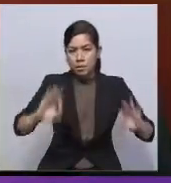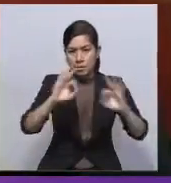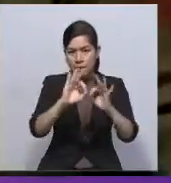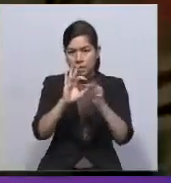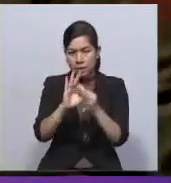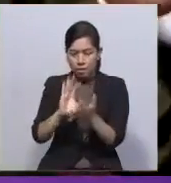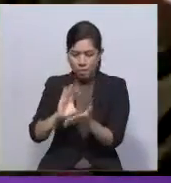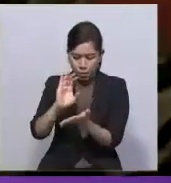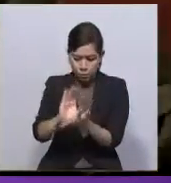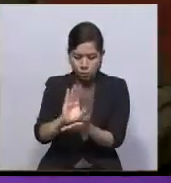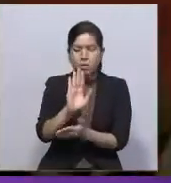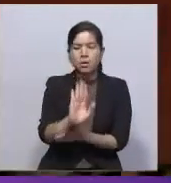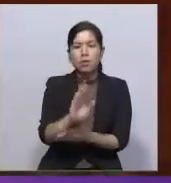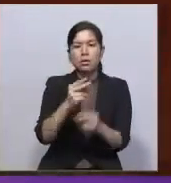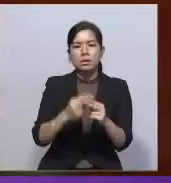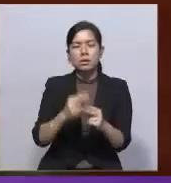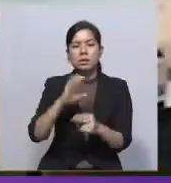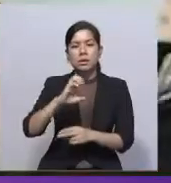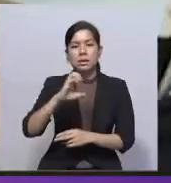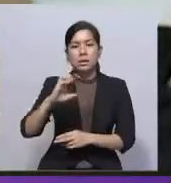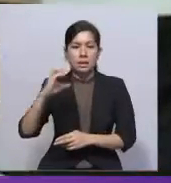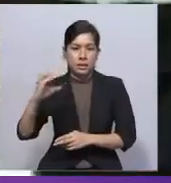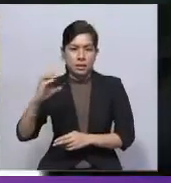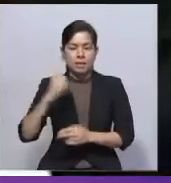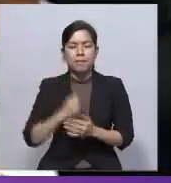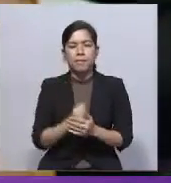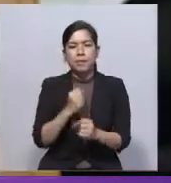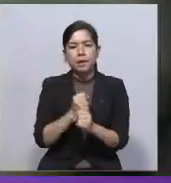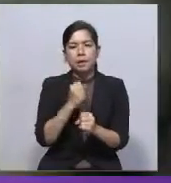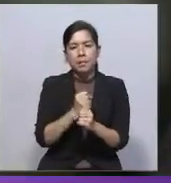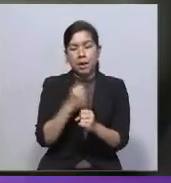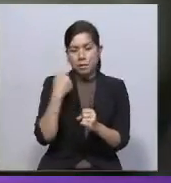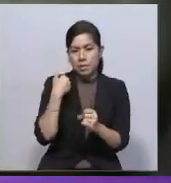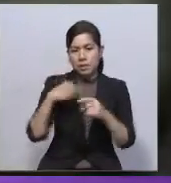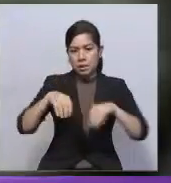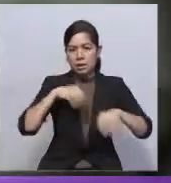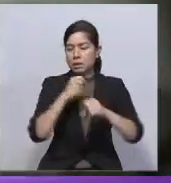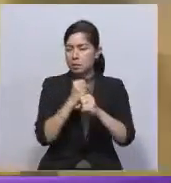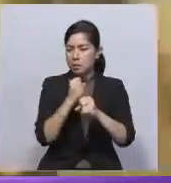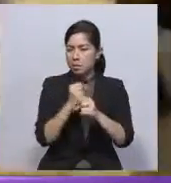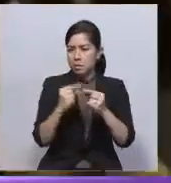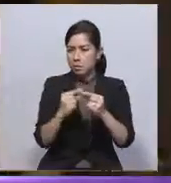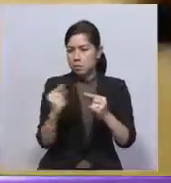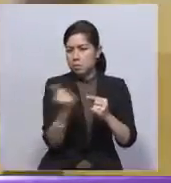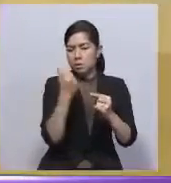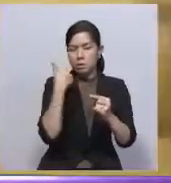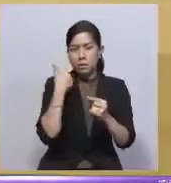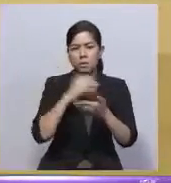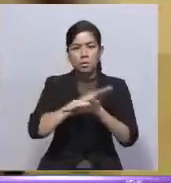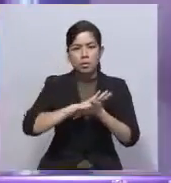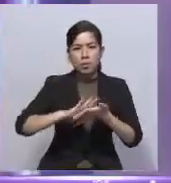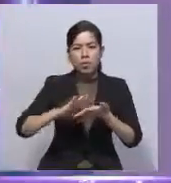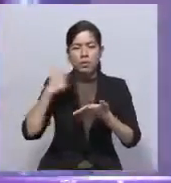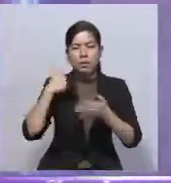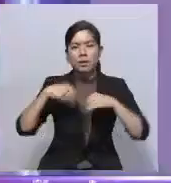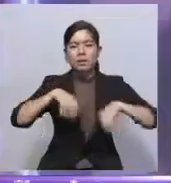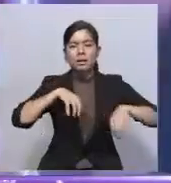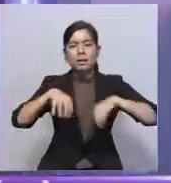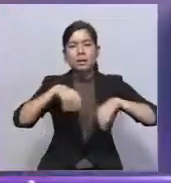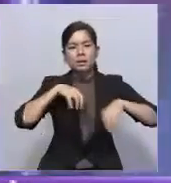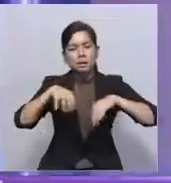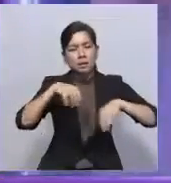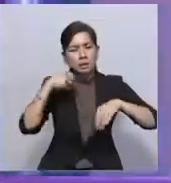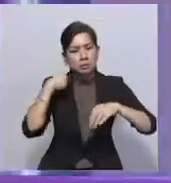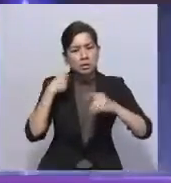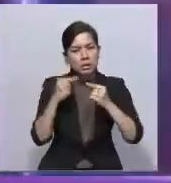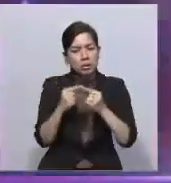นใน EEC โดยการทำงานต่อจากนี้จะดำเนินการอย่างเข้มข้นโดยเฉพาะการจัดรถโชว์ชักจู